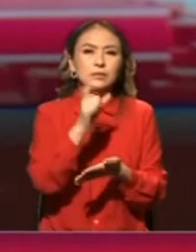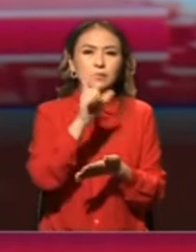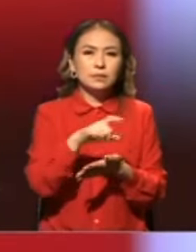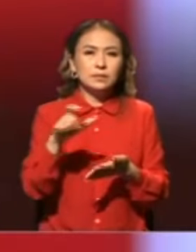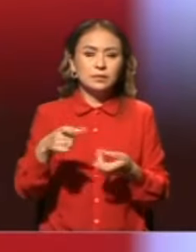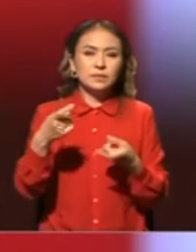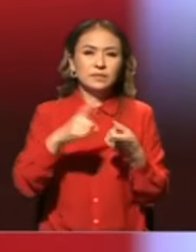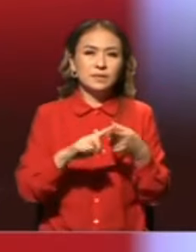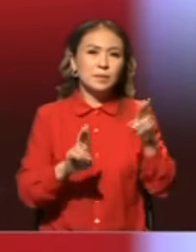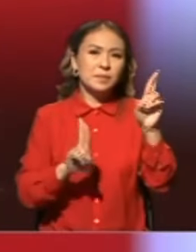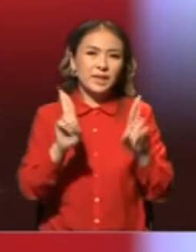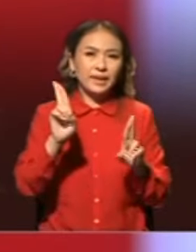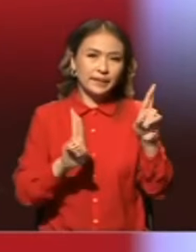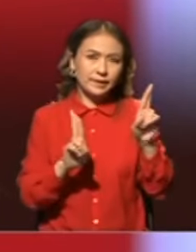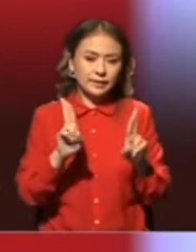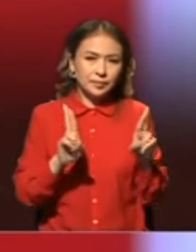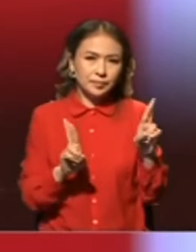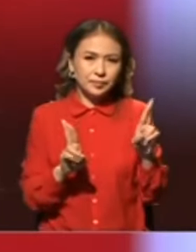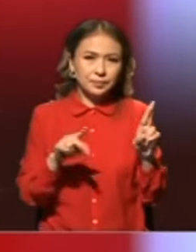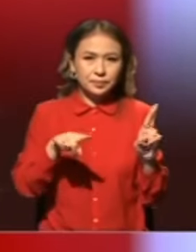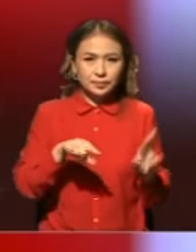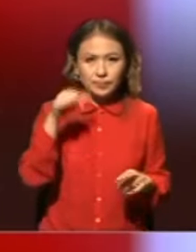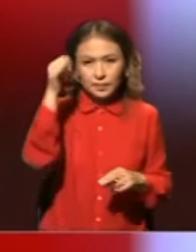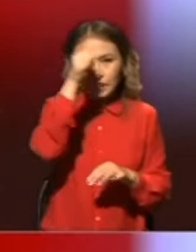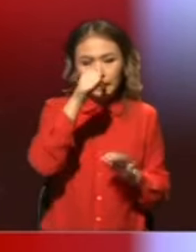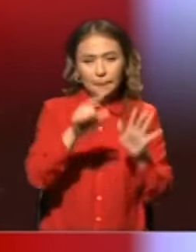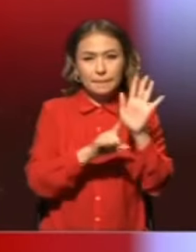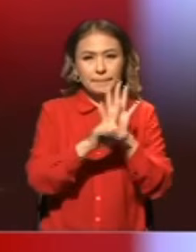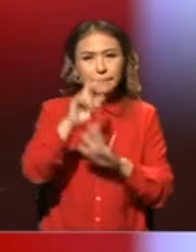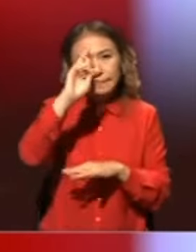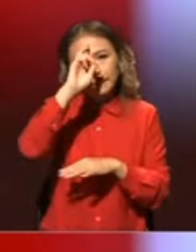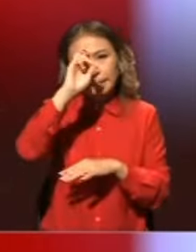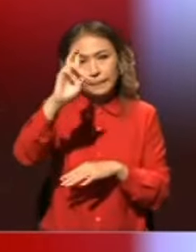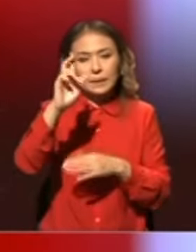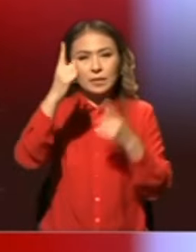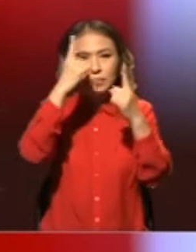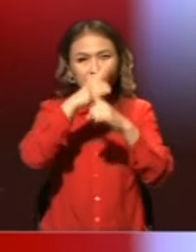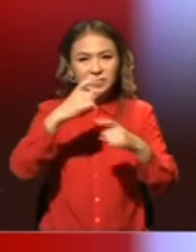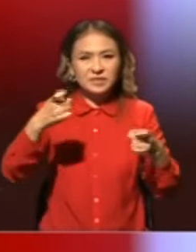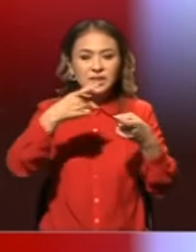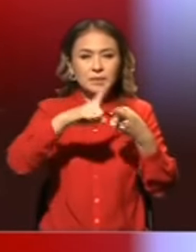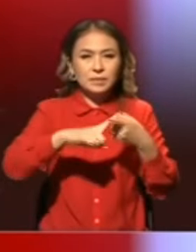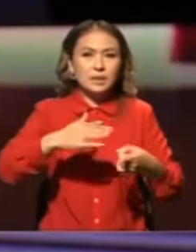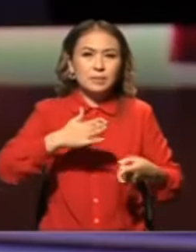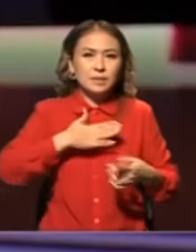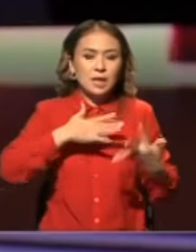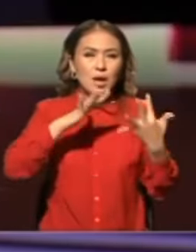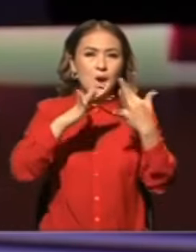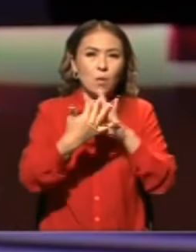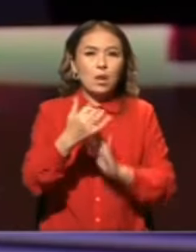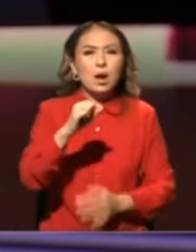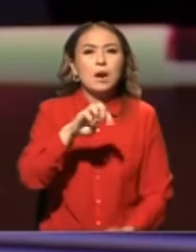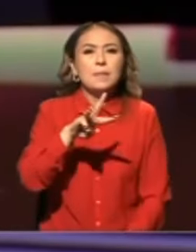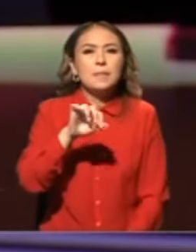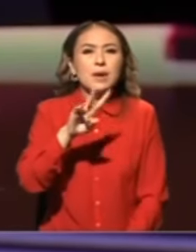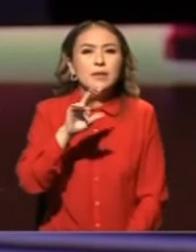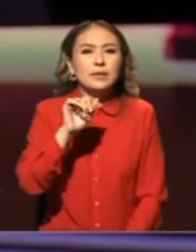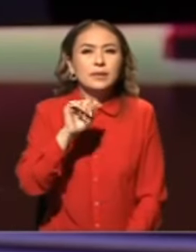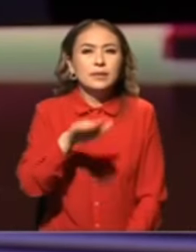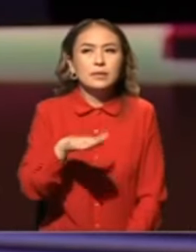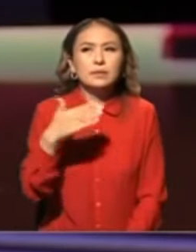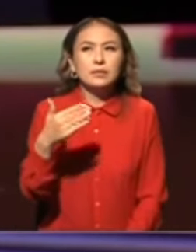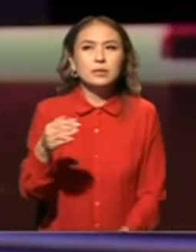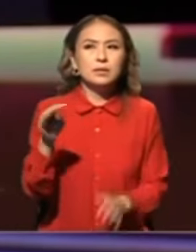жүргізіліп жатқан механизм. Енді биылдан бастап мемлекет басшысының жолдауына байланысты біз мына ауыл аманаты жобасы